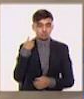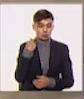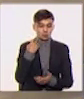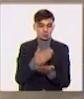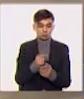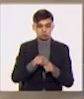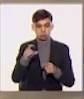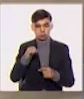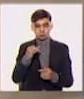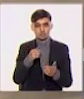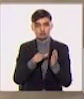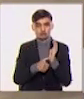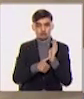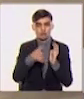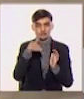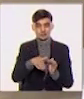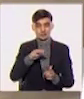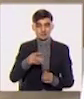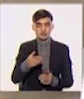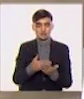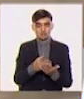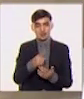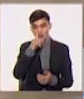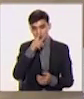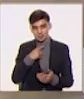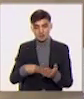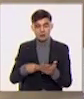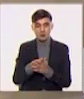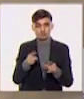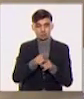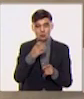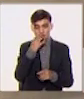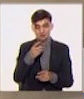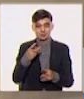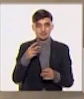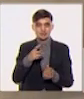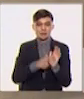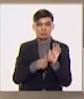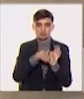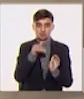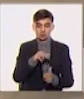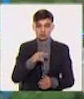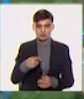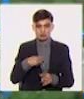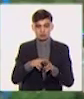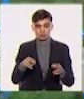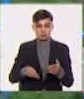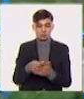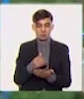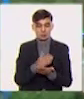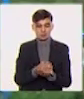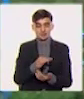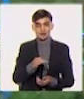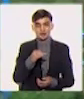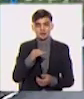Қазіргі кезде менің қарызым 600 мың теңгеден асып кетті. Бірақ ай сайын жылу үшін бұрын төлегенде 70 мың теңге төлеп отырмын. Аяқ асты